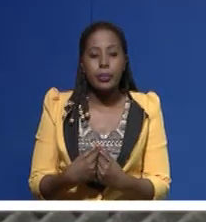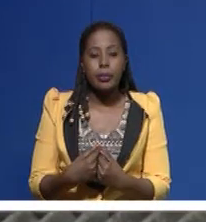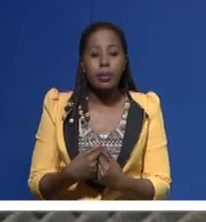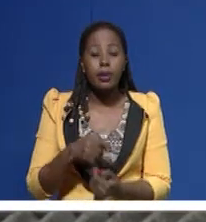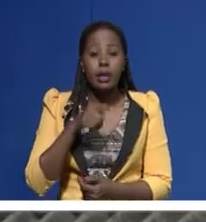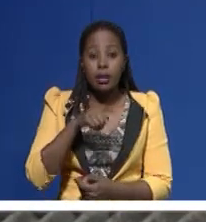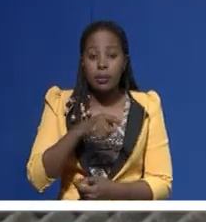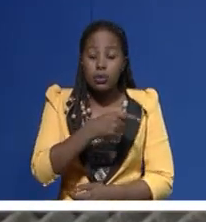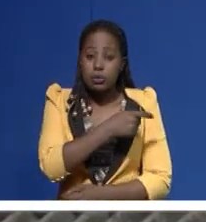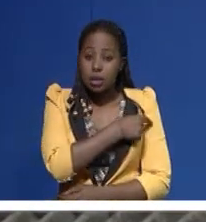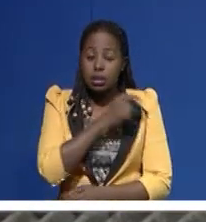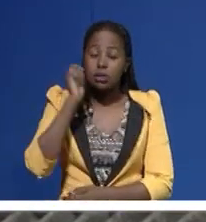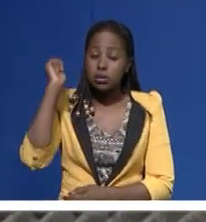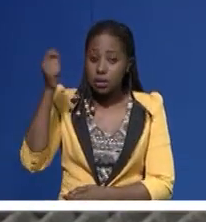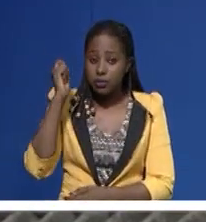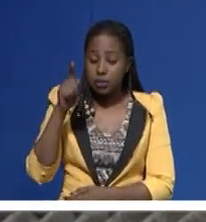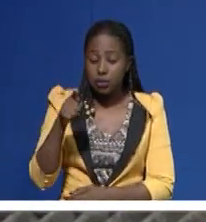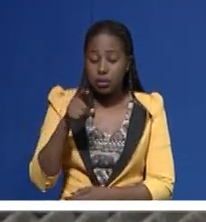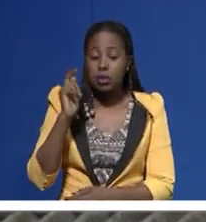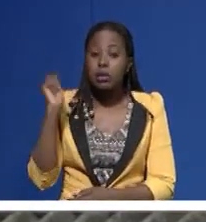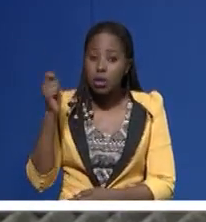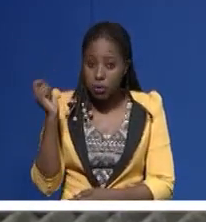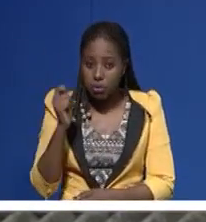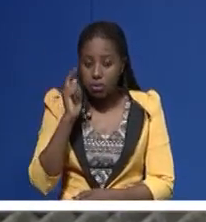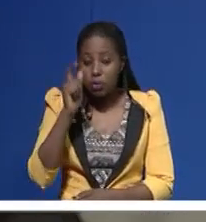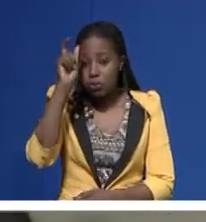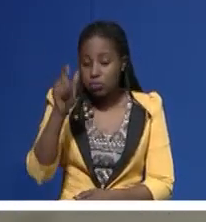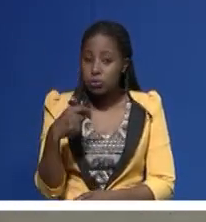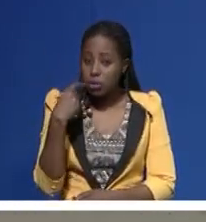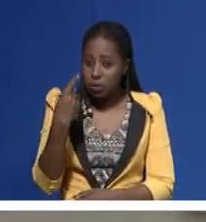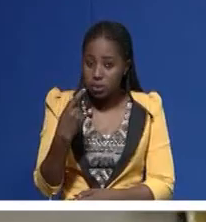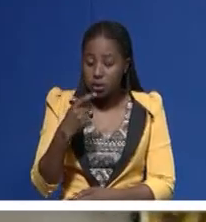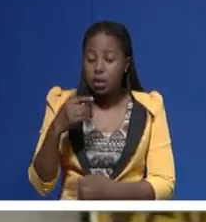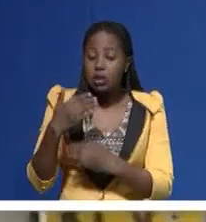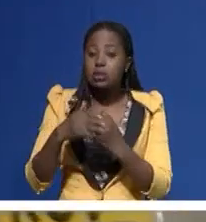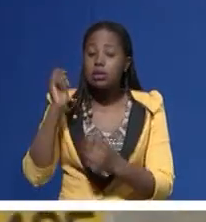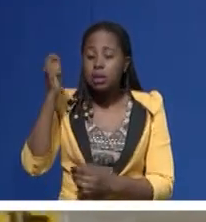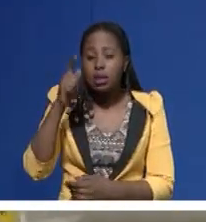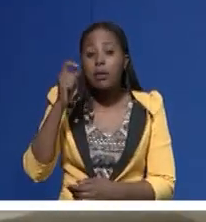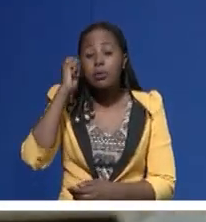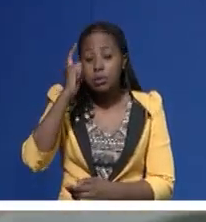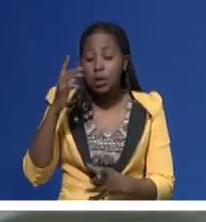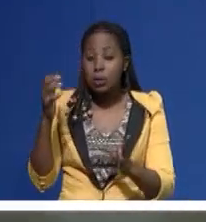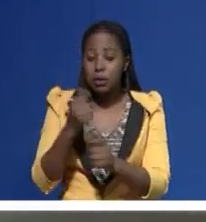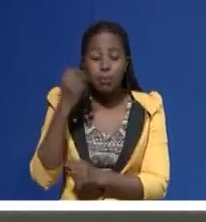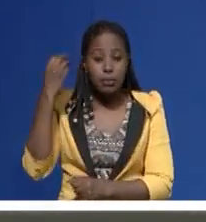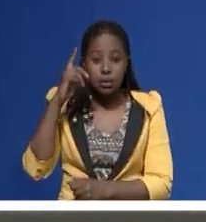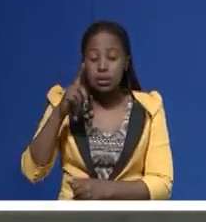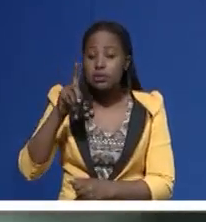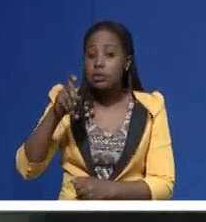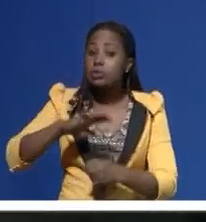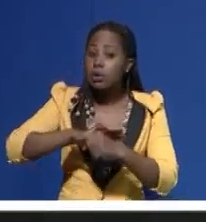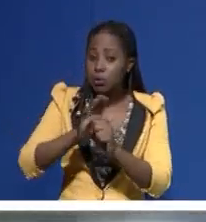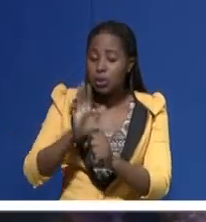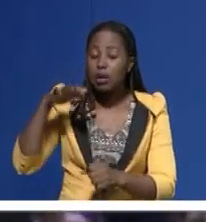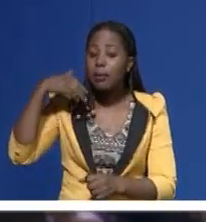Hapa ni hospitali ya Taifa Kenyatta jijini Nairobi, ambako mtu wa kwanza nchini Kenya amegundulika kupata maambukizi ya virusi vya korona